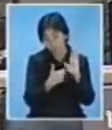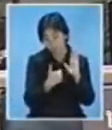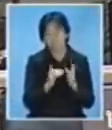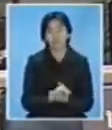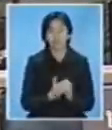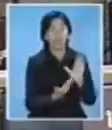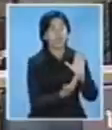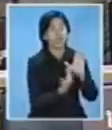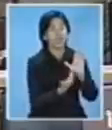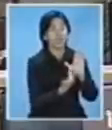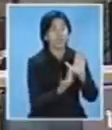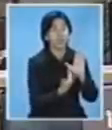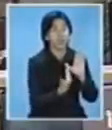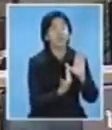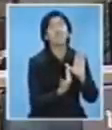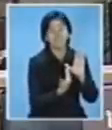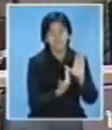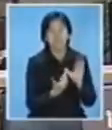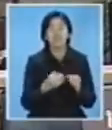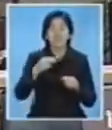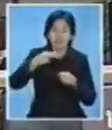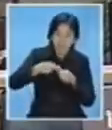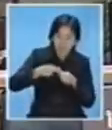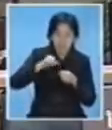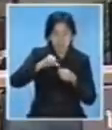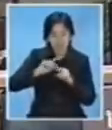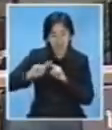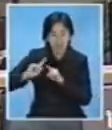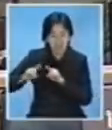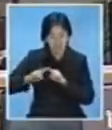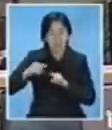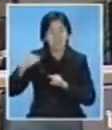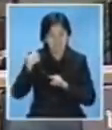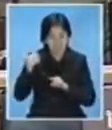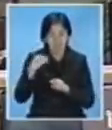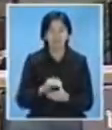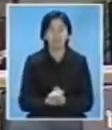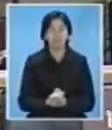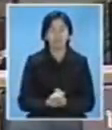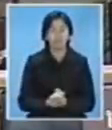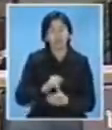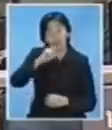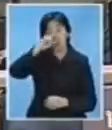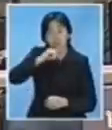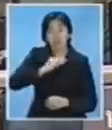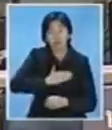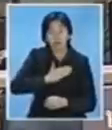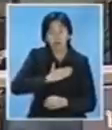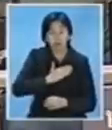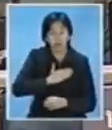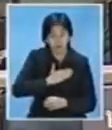ชื่อกันว่ามีศักยภาพทางปิโตรเลียมสูงกว่าส่วนอื่นๆนะคะผลประโยชน์ที่ประเทศไทยจะได้ตรง